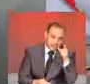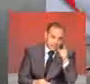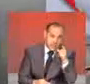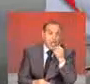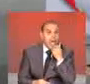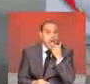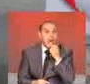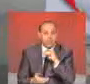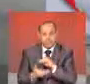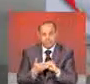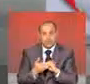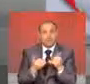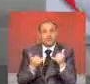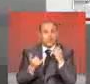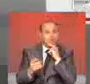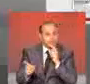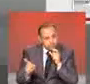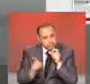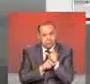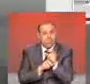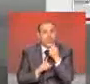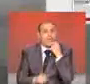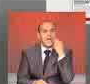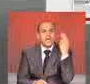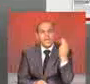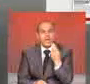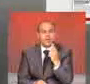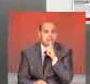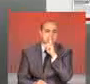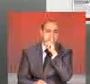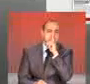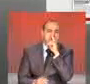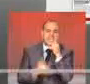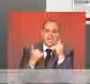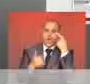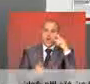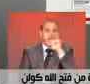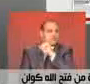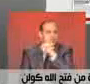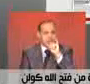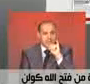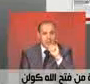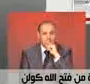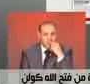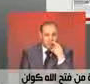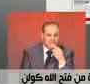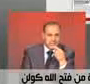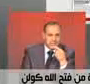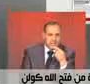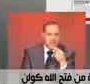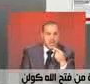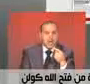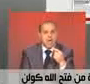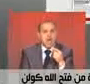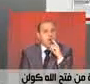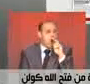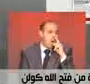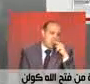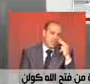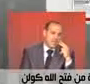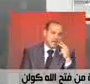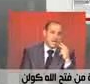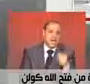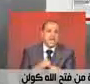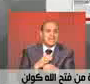حشد عند مكاتب صحيفة زمان لا يمكن إسكات الصحافة الحرة، في الوقت الذي ألقى فيه أكرم دومالينلي